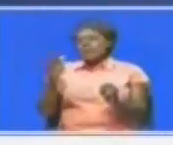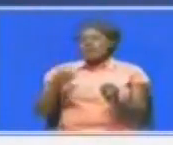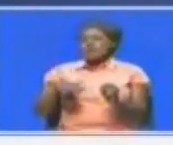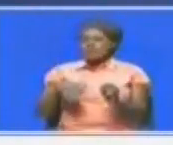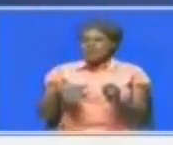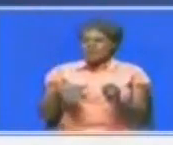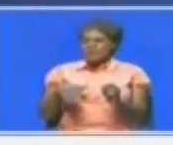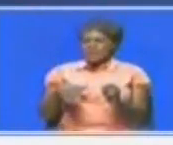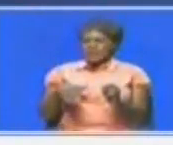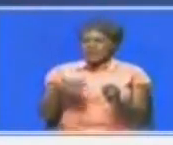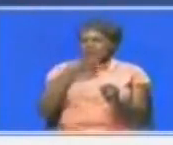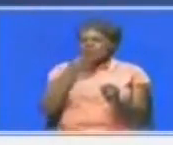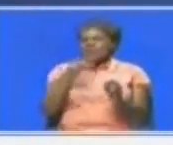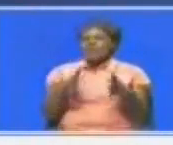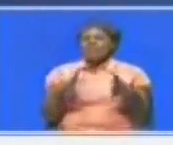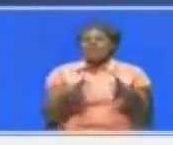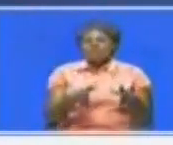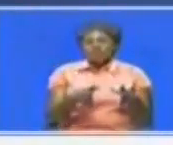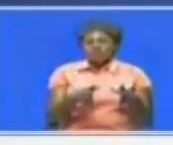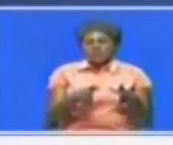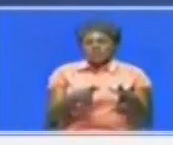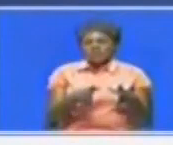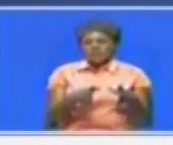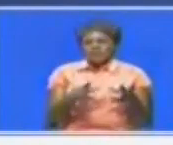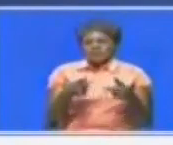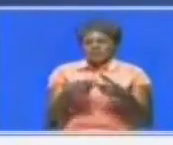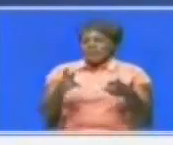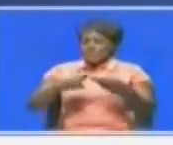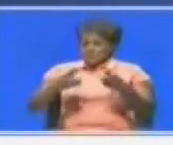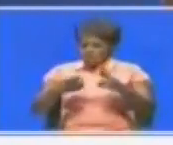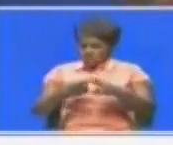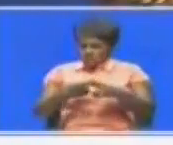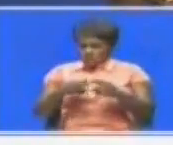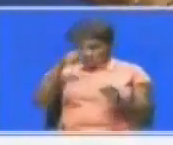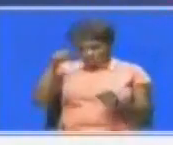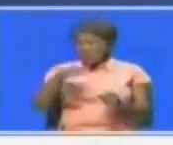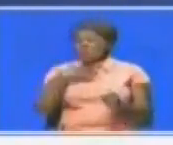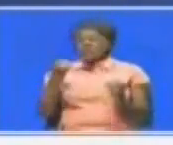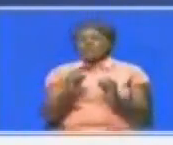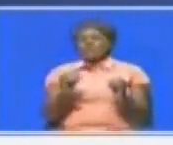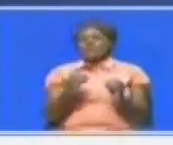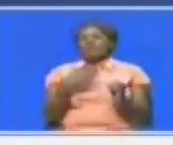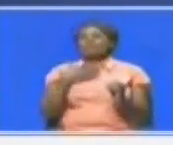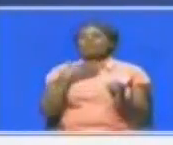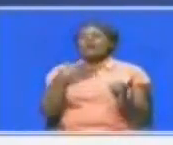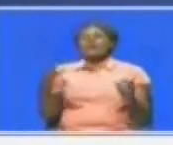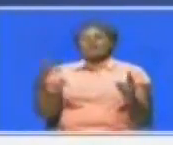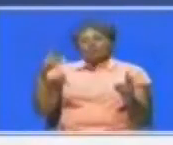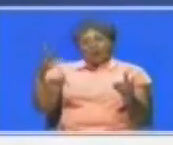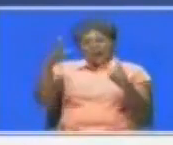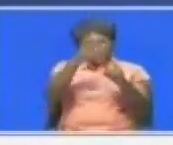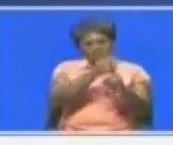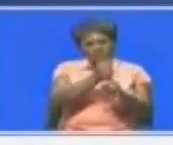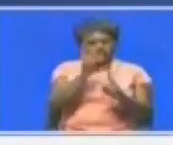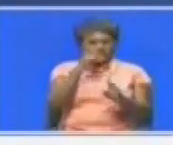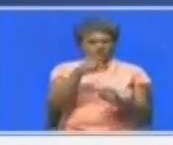kwa sababu mwanamke amempush kwenda kusaliti. Wengine wanaanza mahusiano, si atamaanza hayo mahusiano kwa sababu anakutaka. Anataka kutimiza tu lengo lake, amalizane na